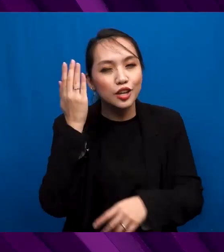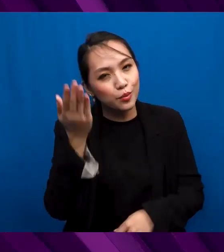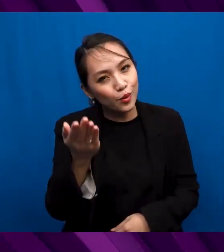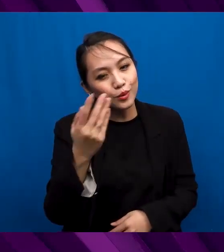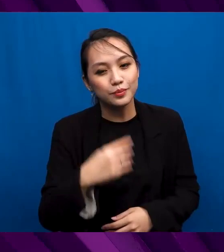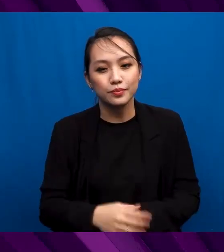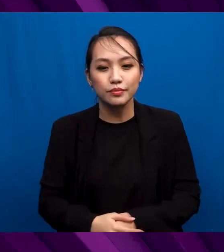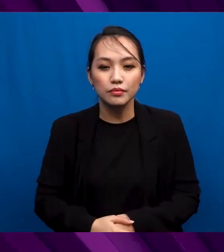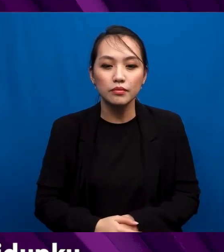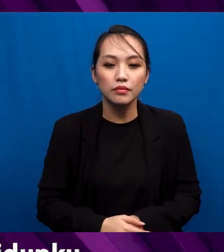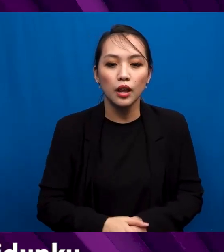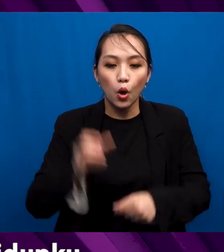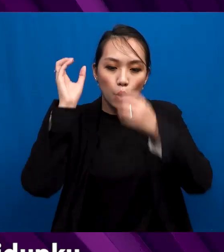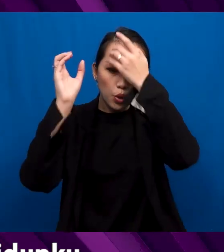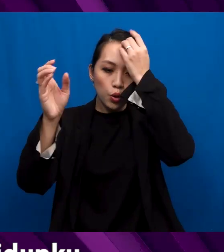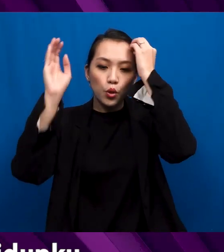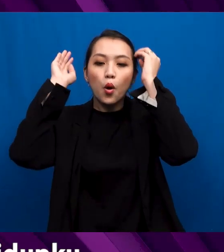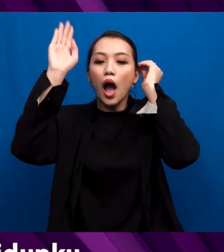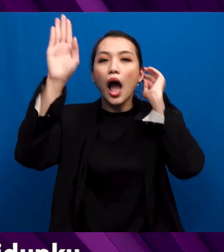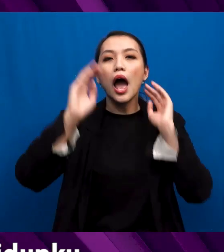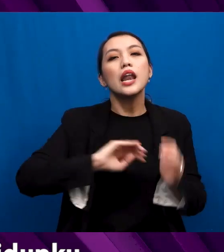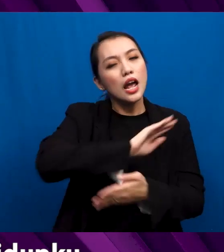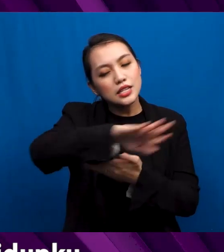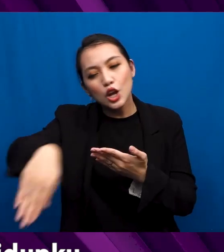haleluya. Bagimu Tuhan